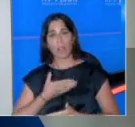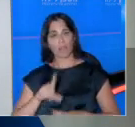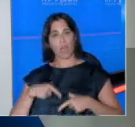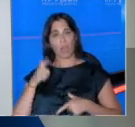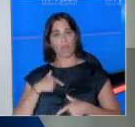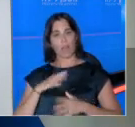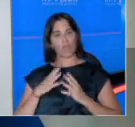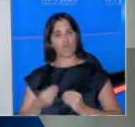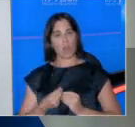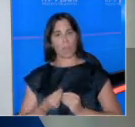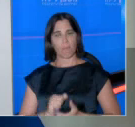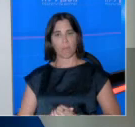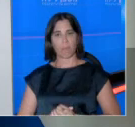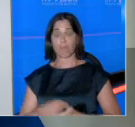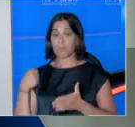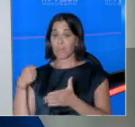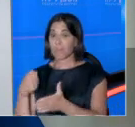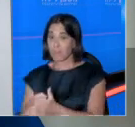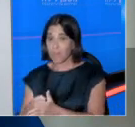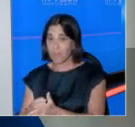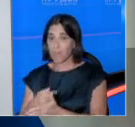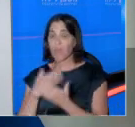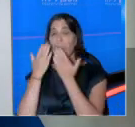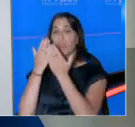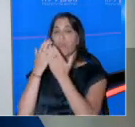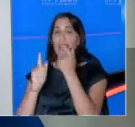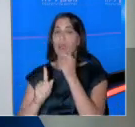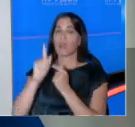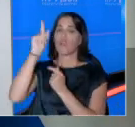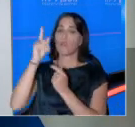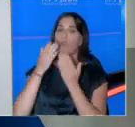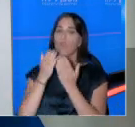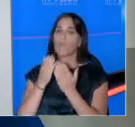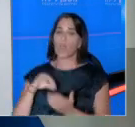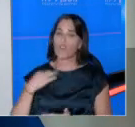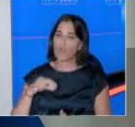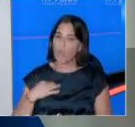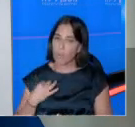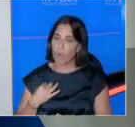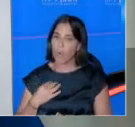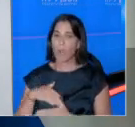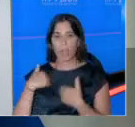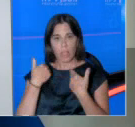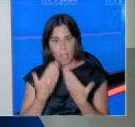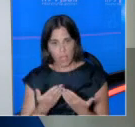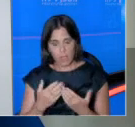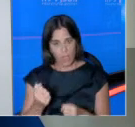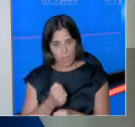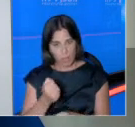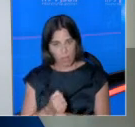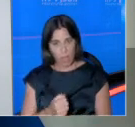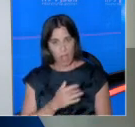איתה. לבסוף אני מתפלל לקדוש ברוך הוא את תפילת שלמה, ונתת לעבדך לב